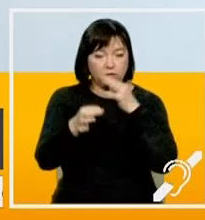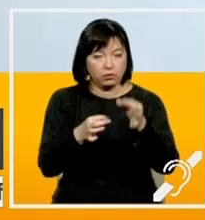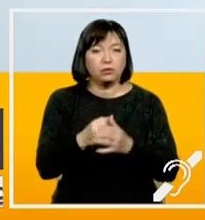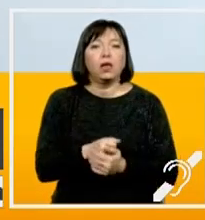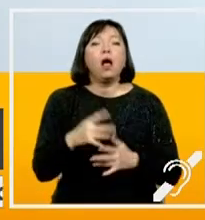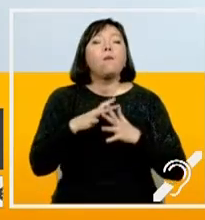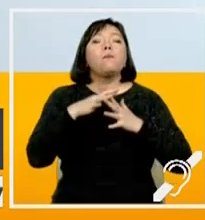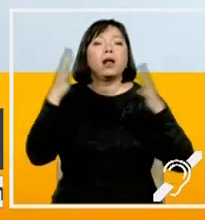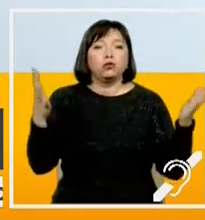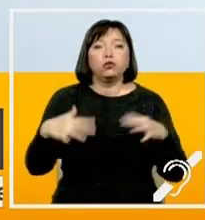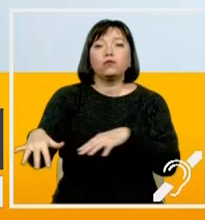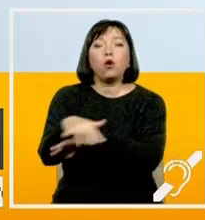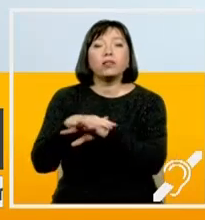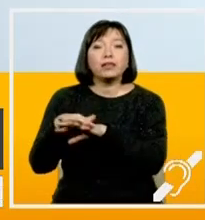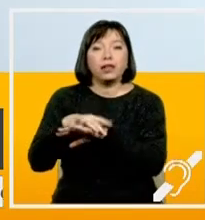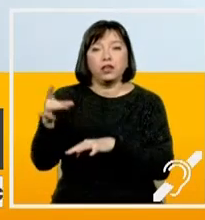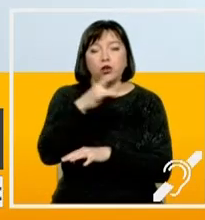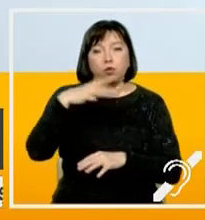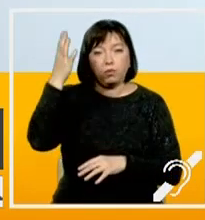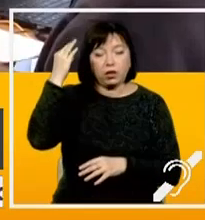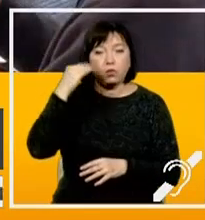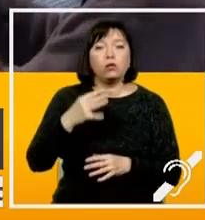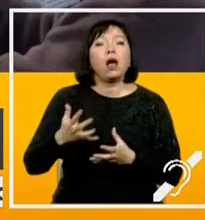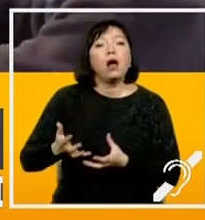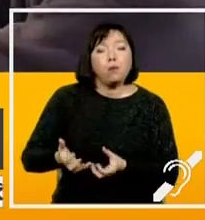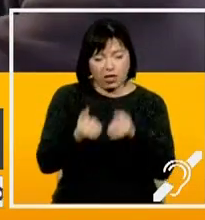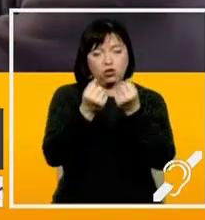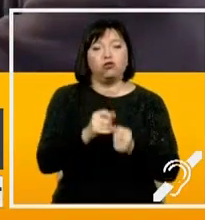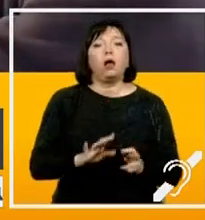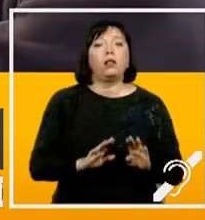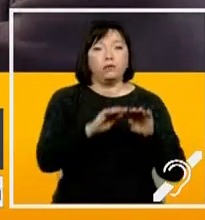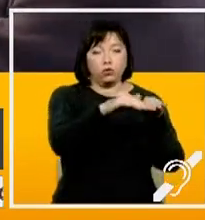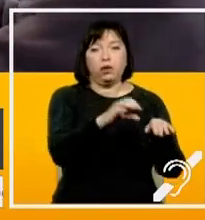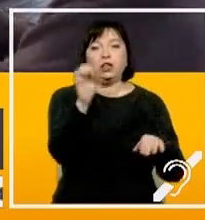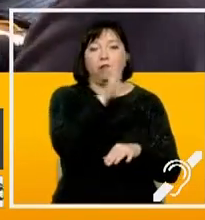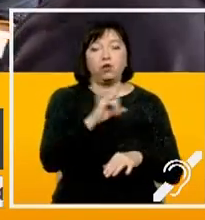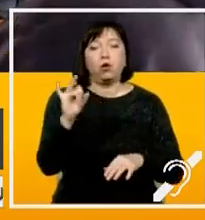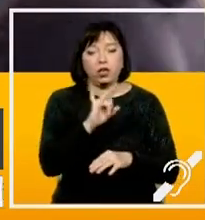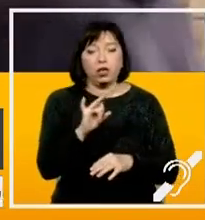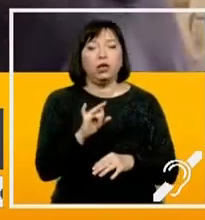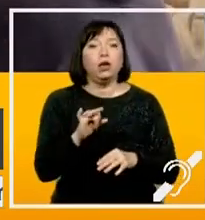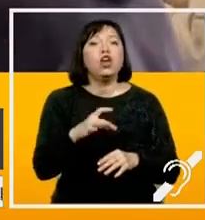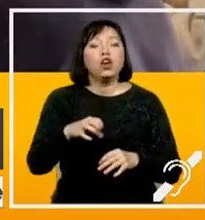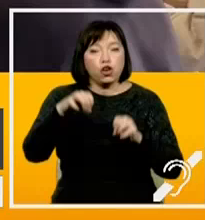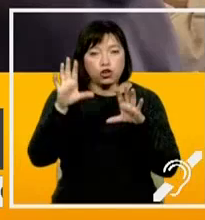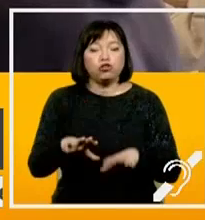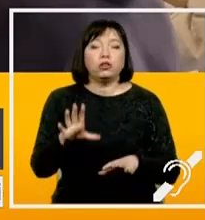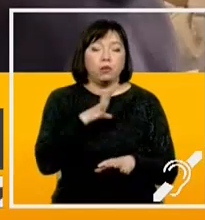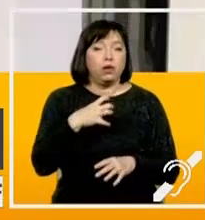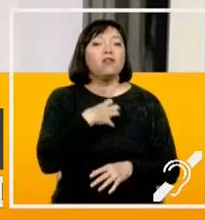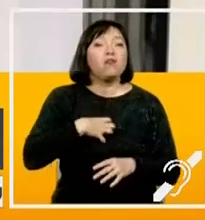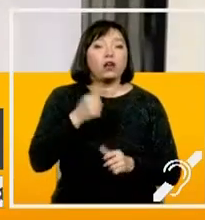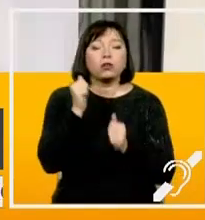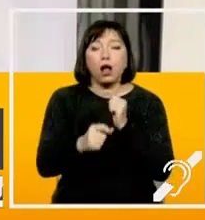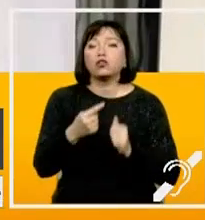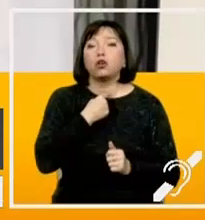cităm, majoritatea poporului Republicii Moldova a susținut calea europeană și că determinant a fost fiecare vot din țară